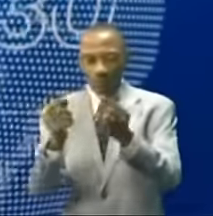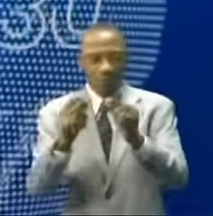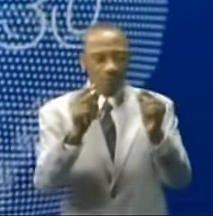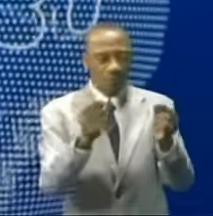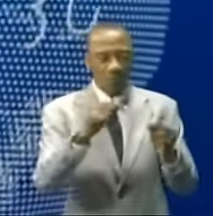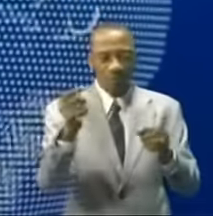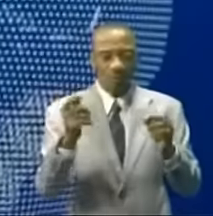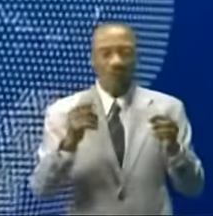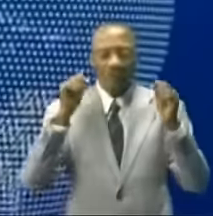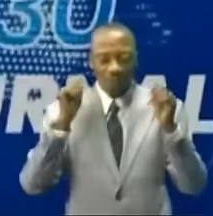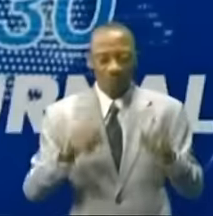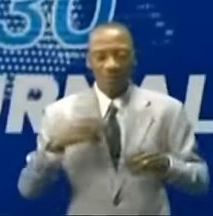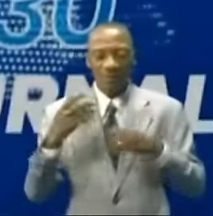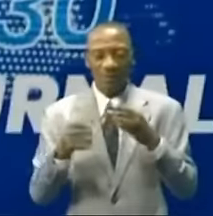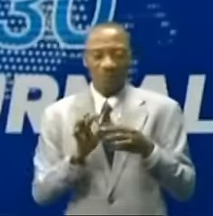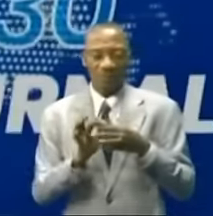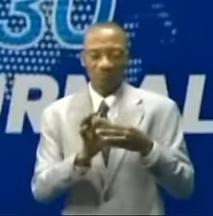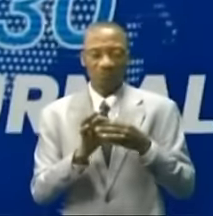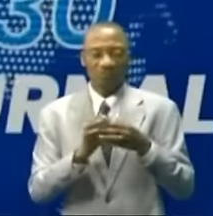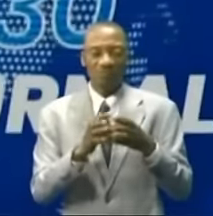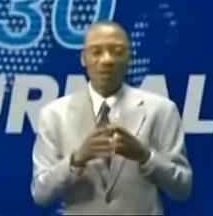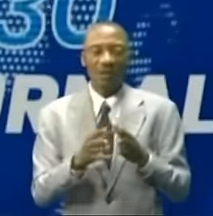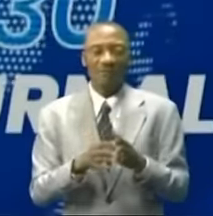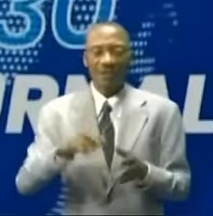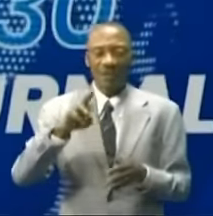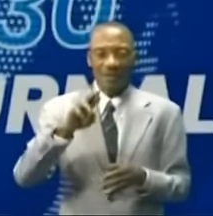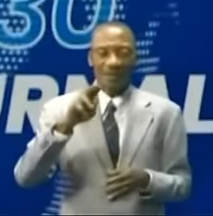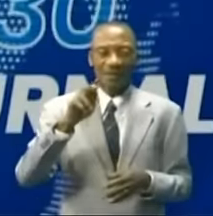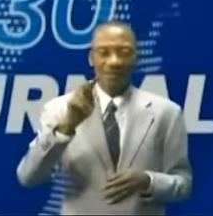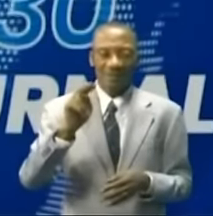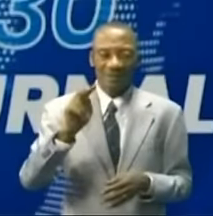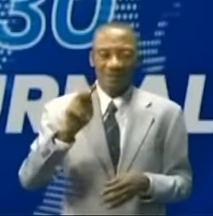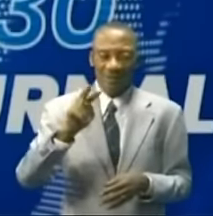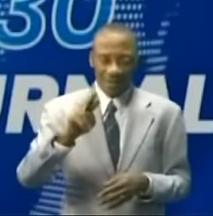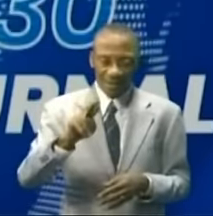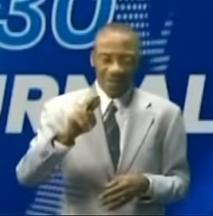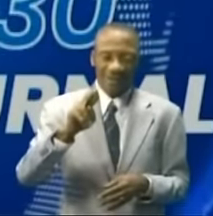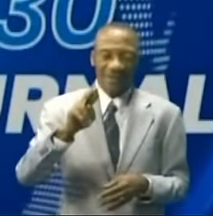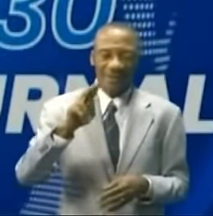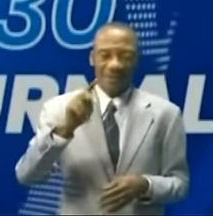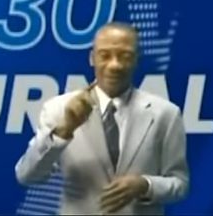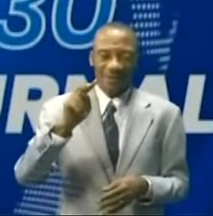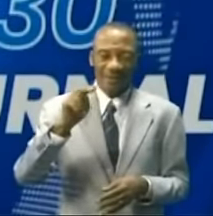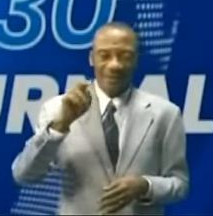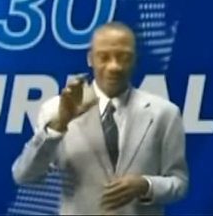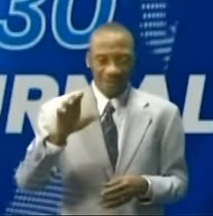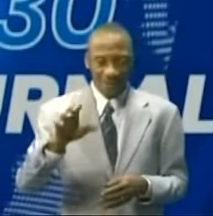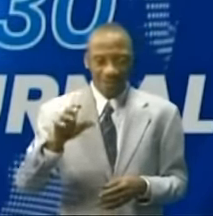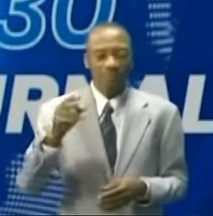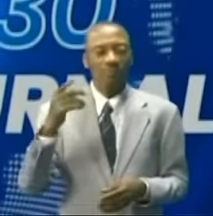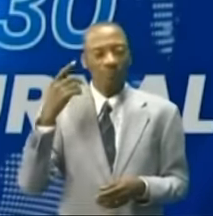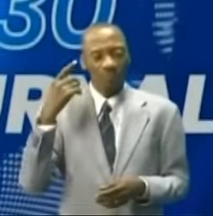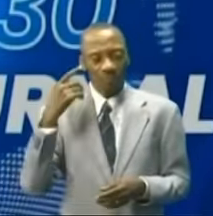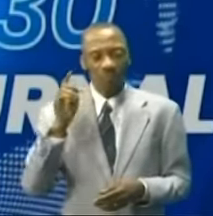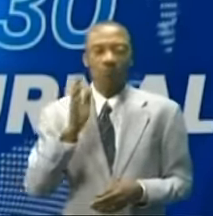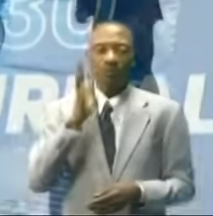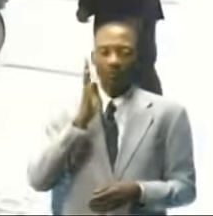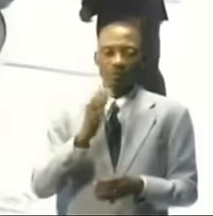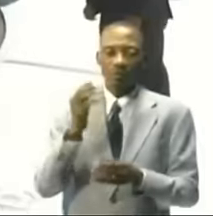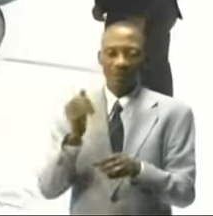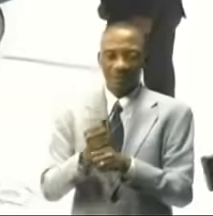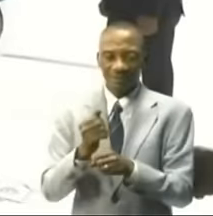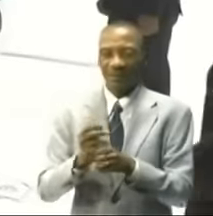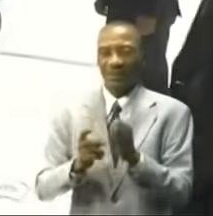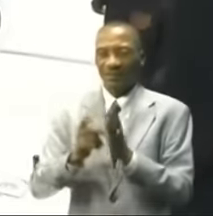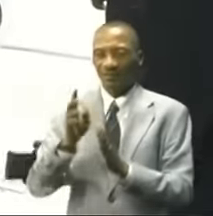personnalités congolaises ont effectué une visite au sein des Beijing International Radio et TV. Notamment. Comment ça